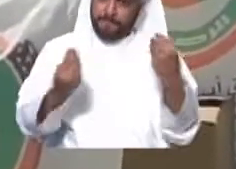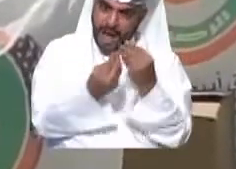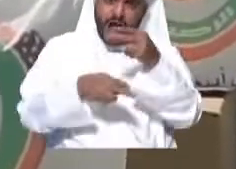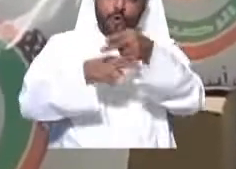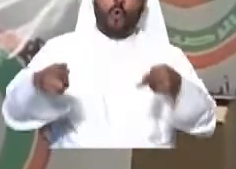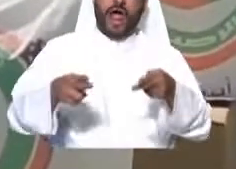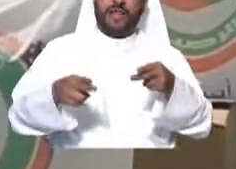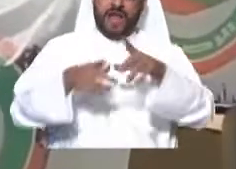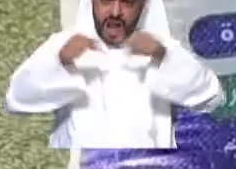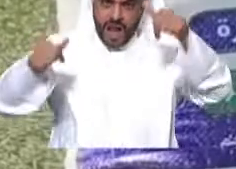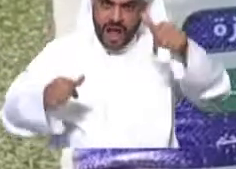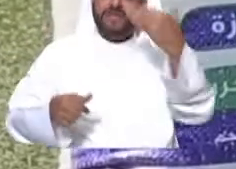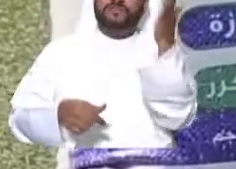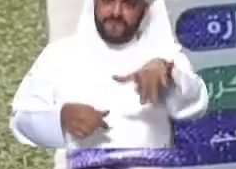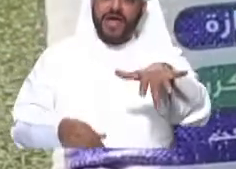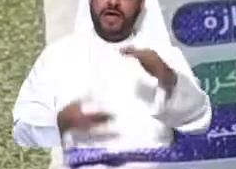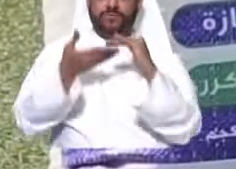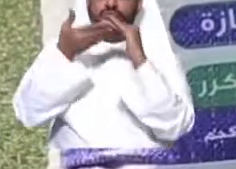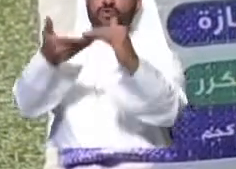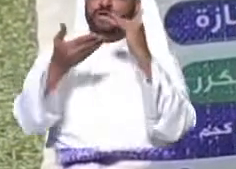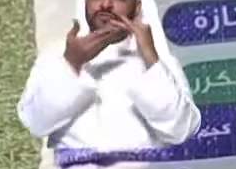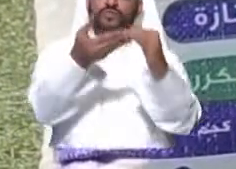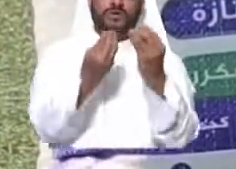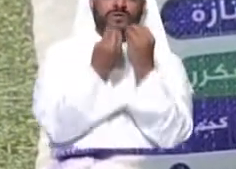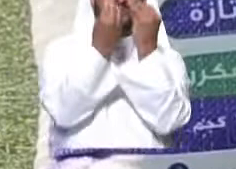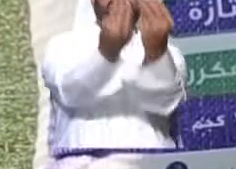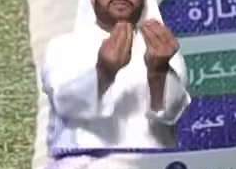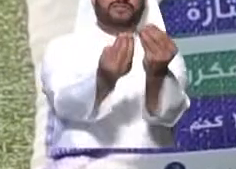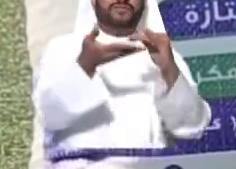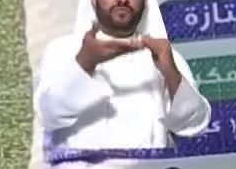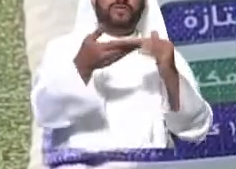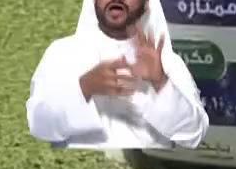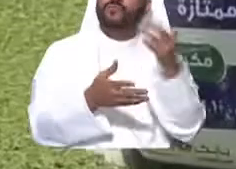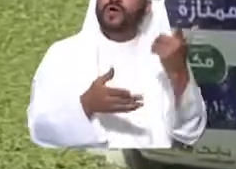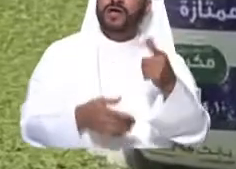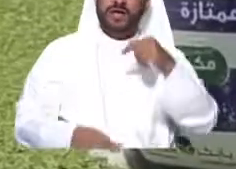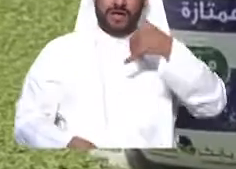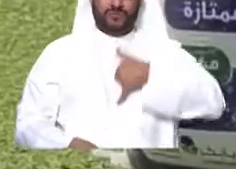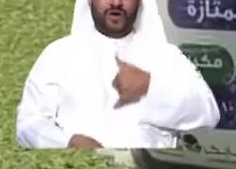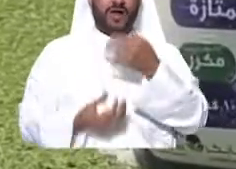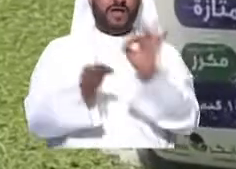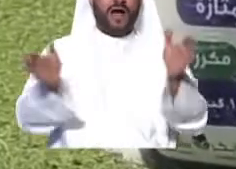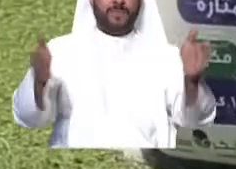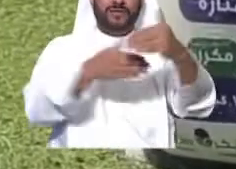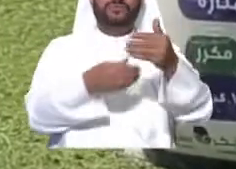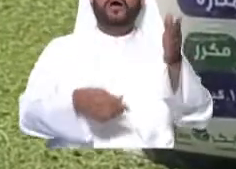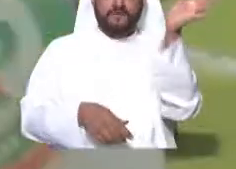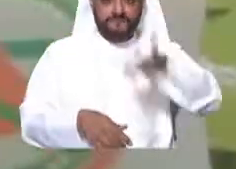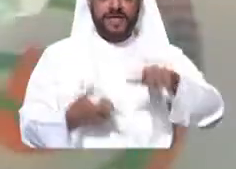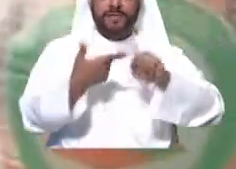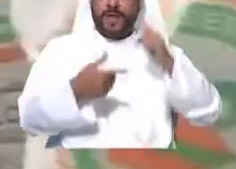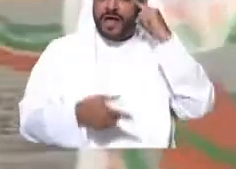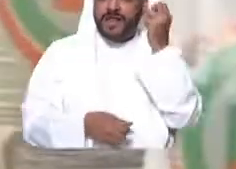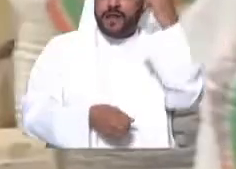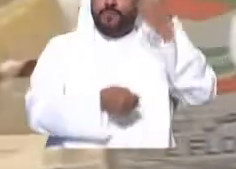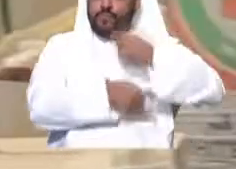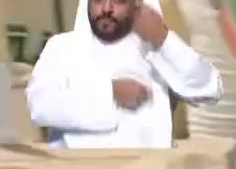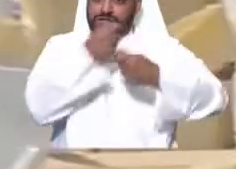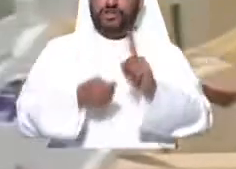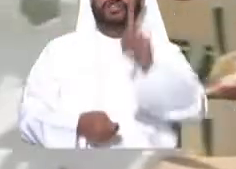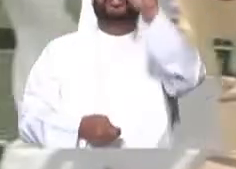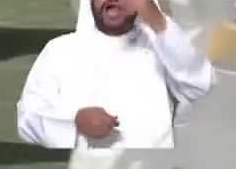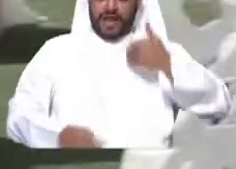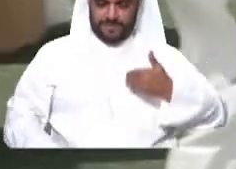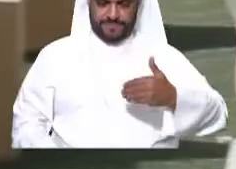بشكل كبير في تقديم المساعدات الإنسانية، حيث لديه الكثير من المشاريع والتي سيتم